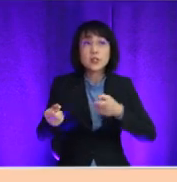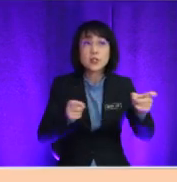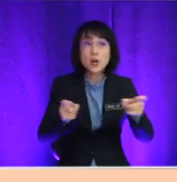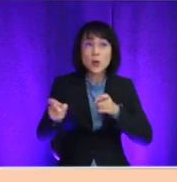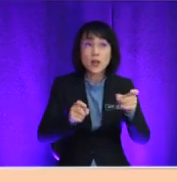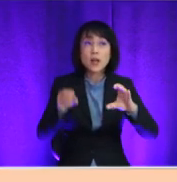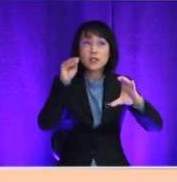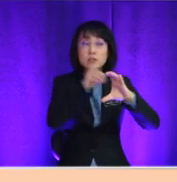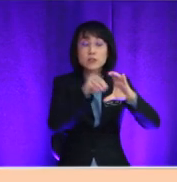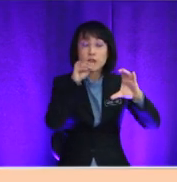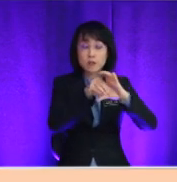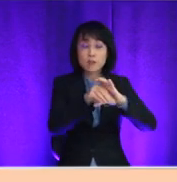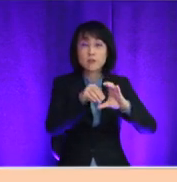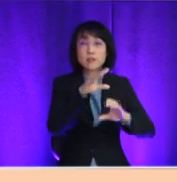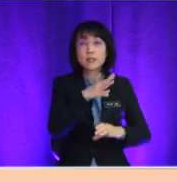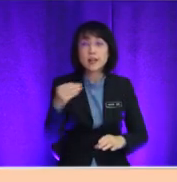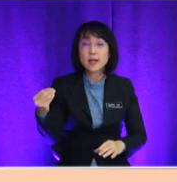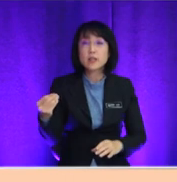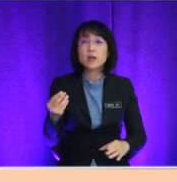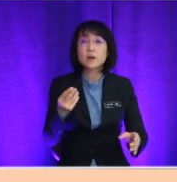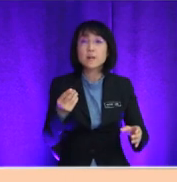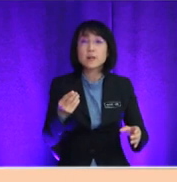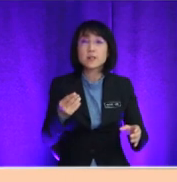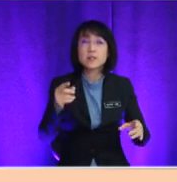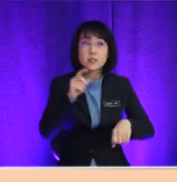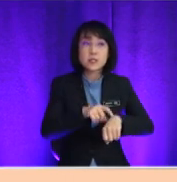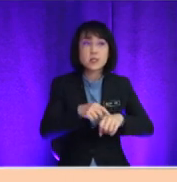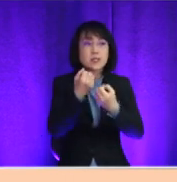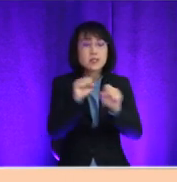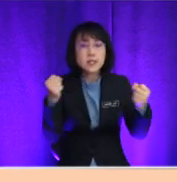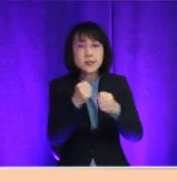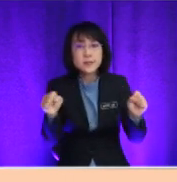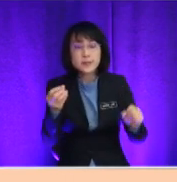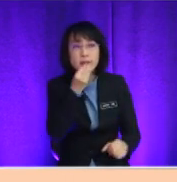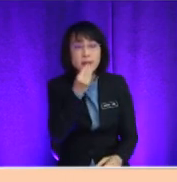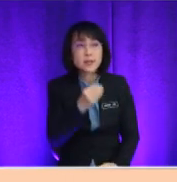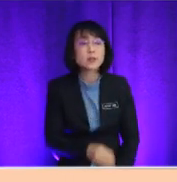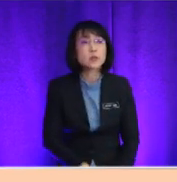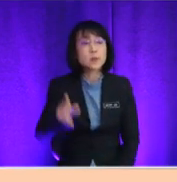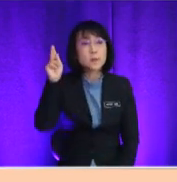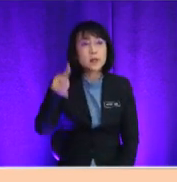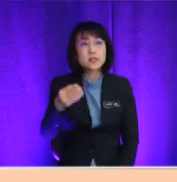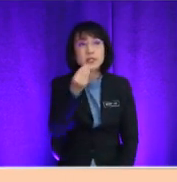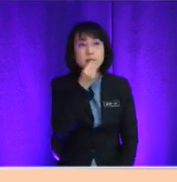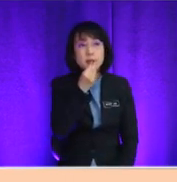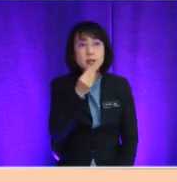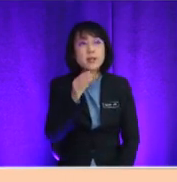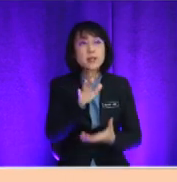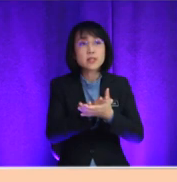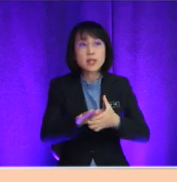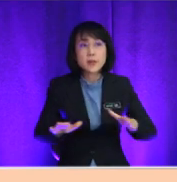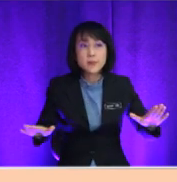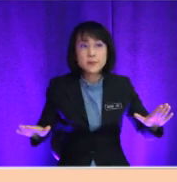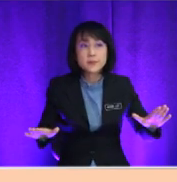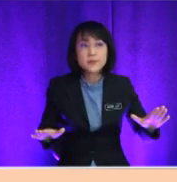pengendalian jadi dalam kita tidak memastikan makanan kita selama kita sudah pastikan